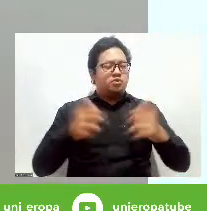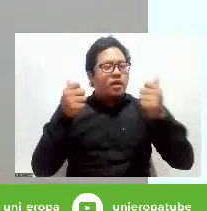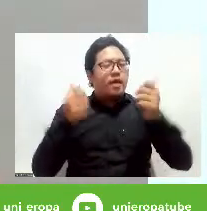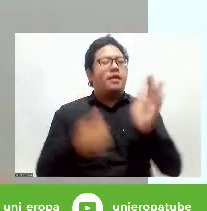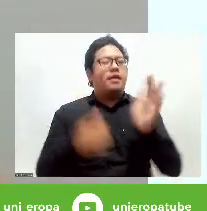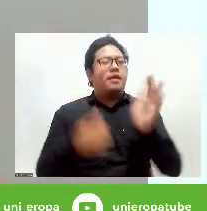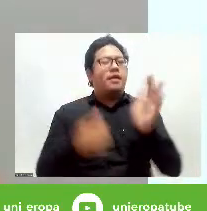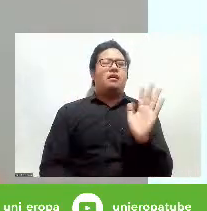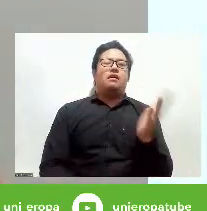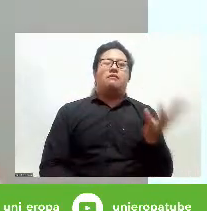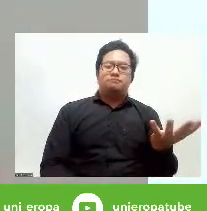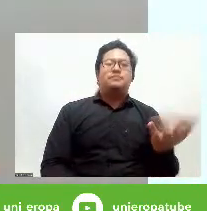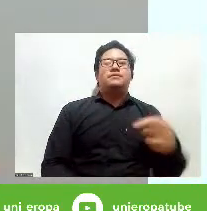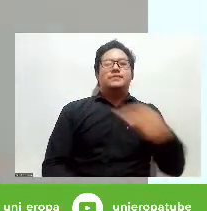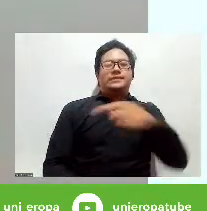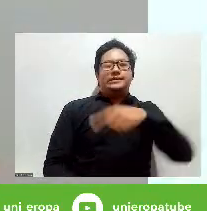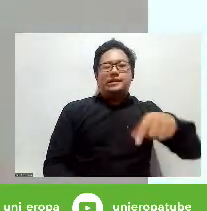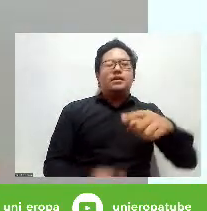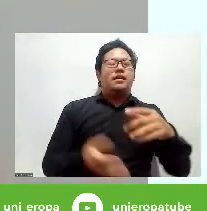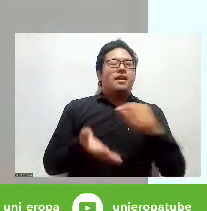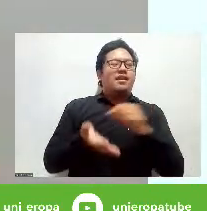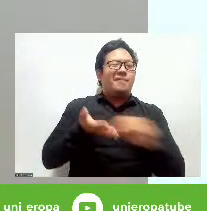tanah mineral